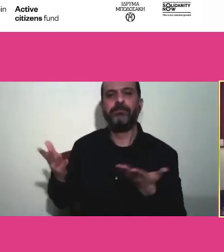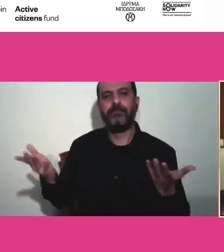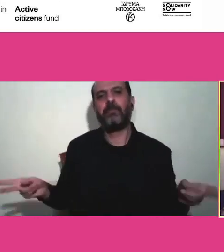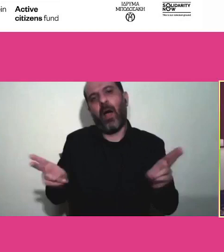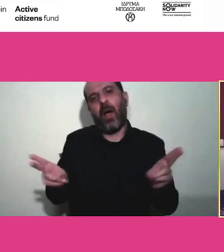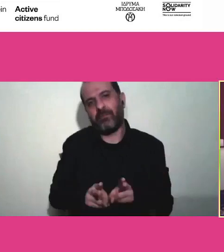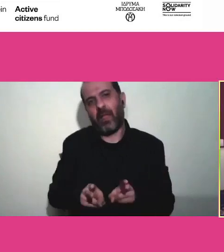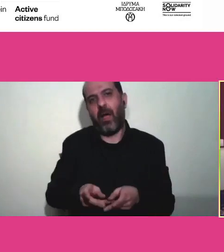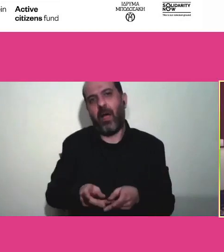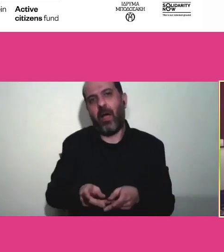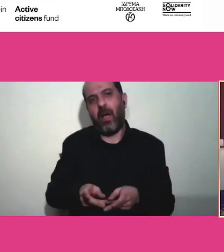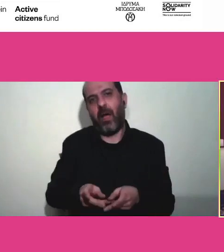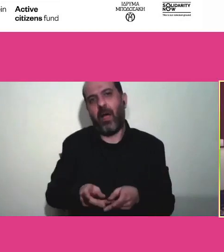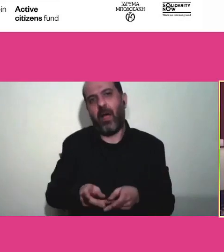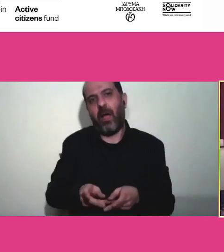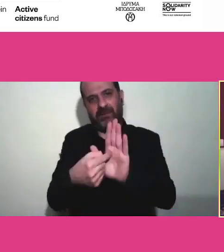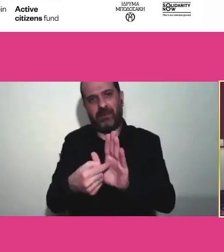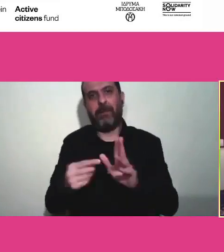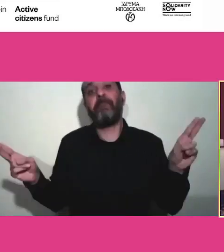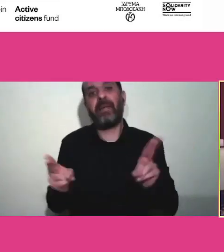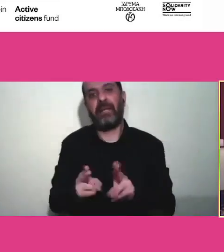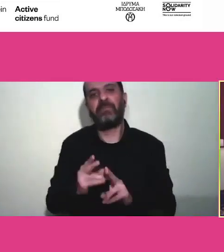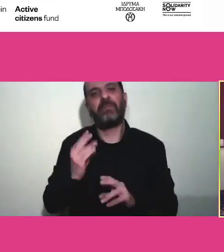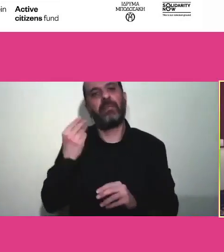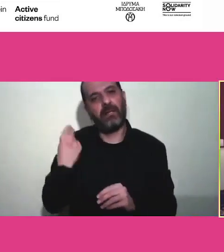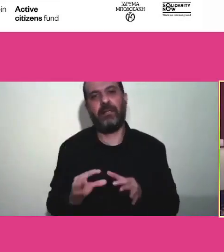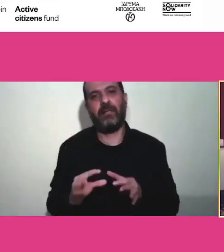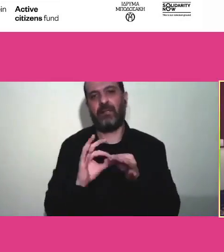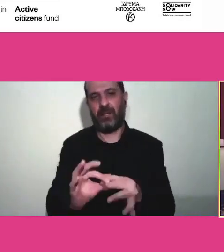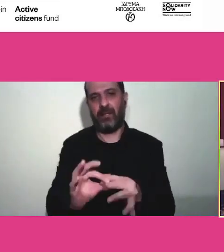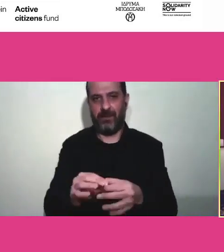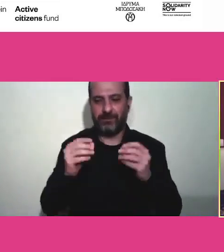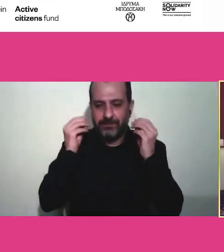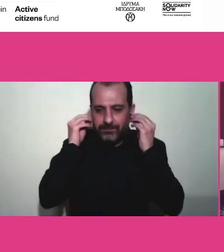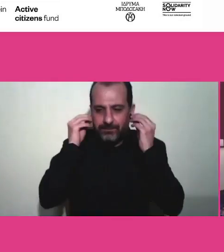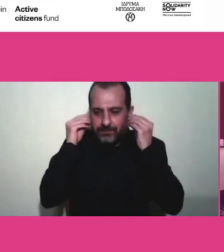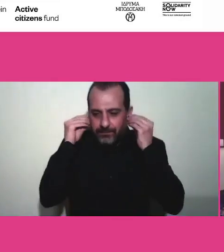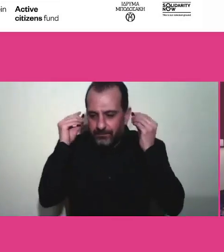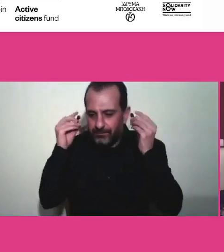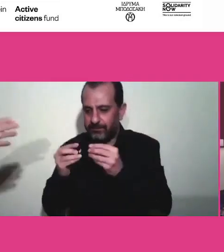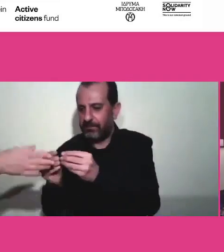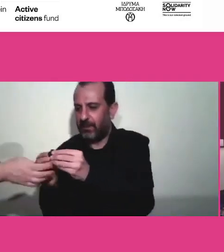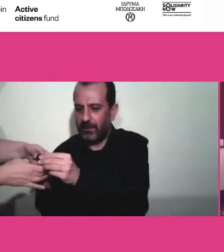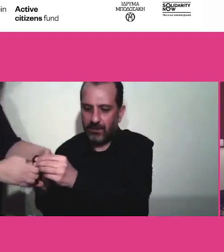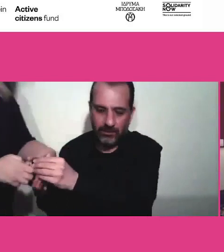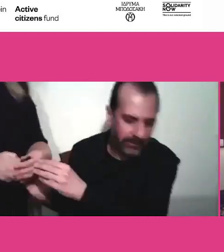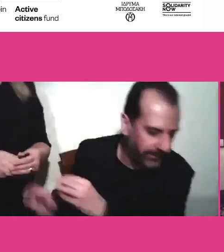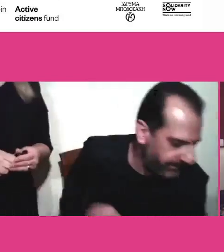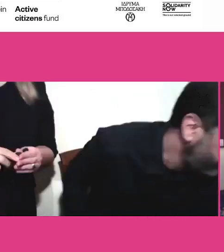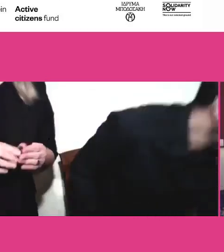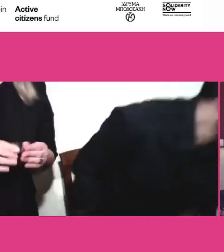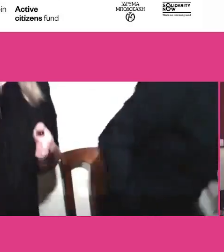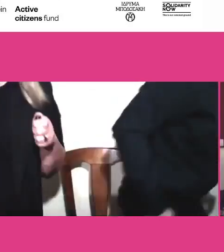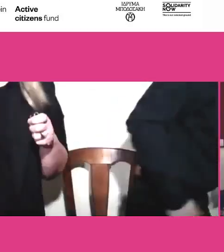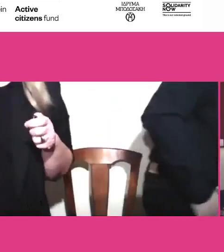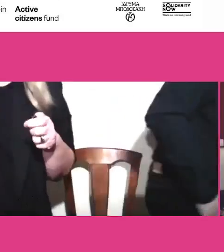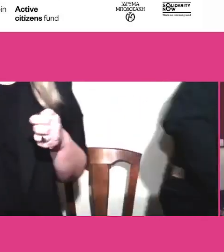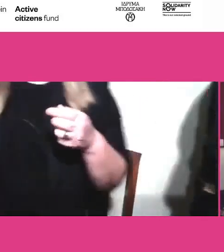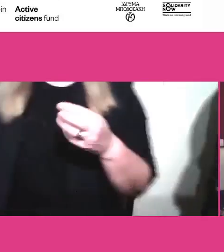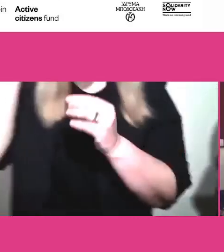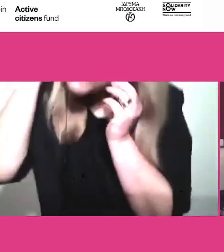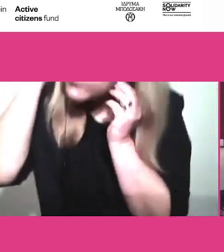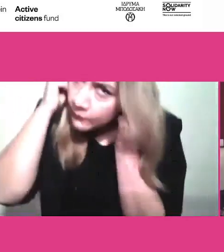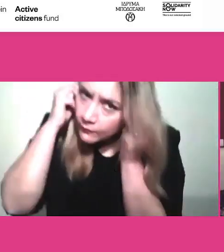πιο περιληπτικά γίνεται. Καλή συνέχεια από μένα. Ευχαριστούμε πάρα πολύ, Χρήστο. Νομίζω ότι μετά από αυτή την ομιλία